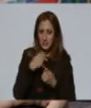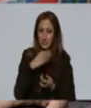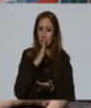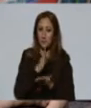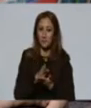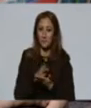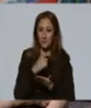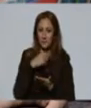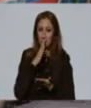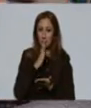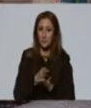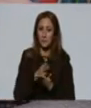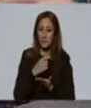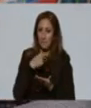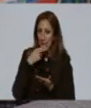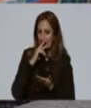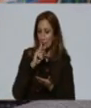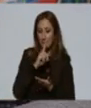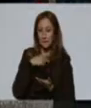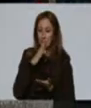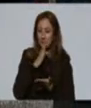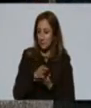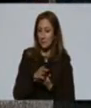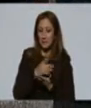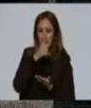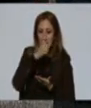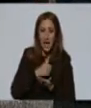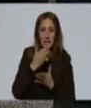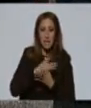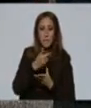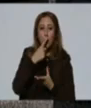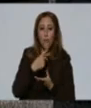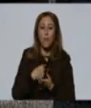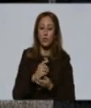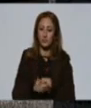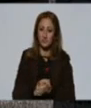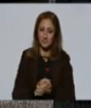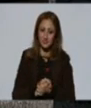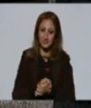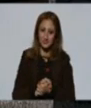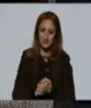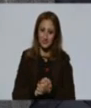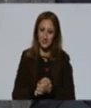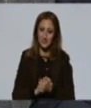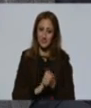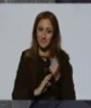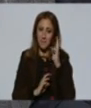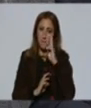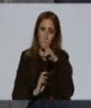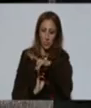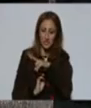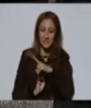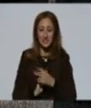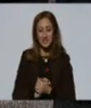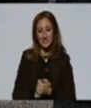ما فيش هزار لا يعني ما اعرفش انا بشوف ان الوضوح بصيت لك بصه هي دلوقتي شفت البصه دي اشوفها في